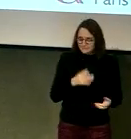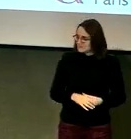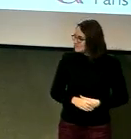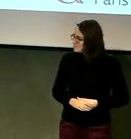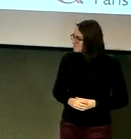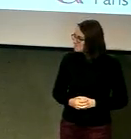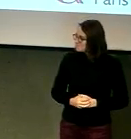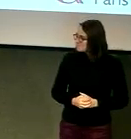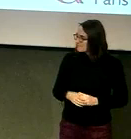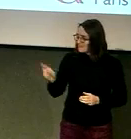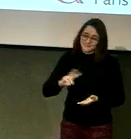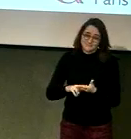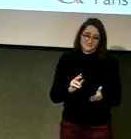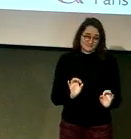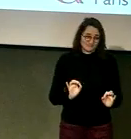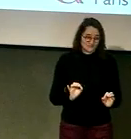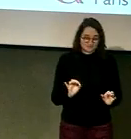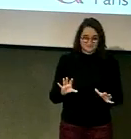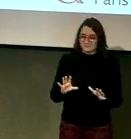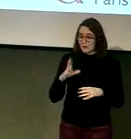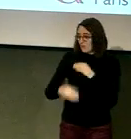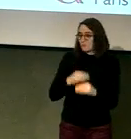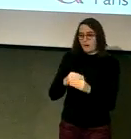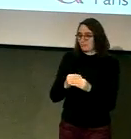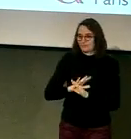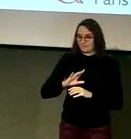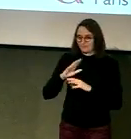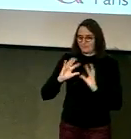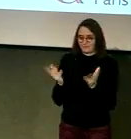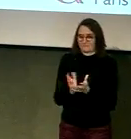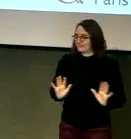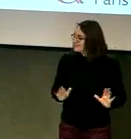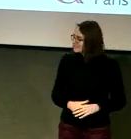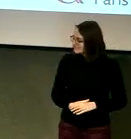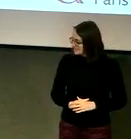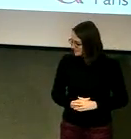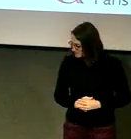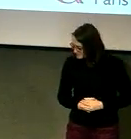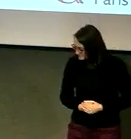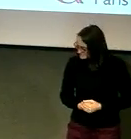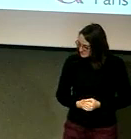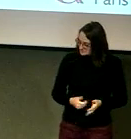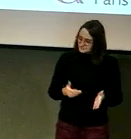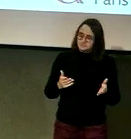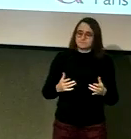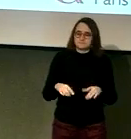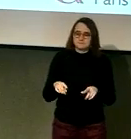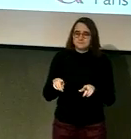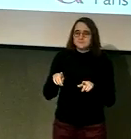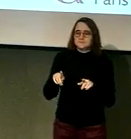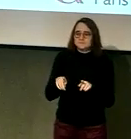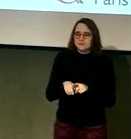Exactement. Oui, on est encore là. Ça, c'est mondial. Ça, c'est mondial. Quand on parle également de la notion